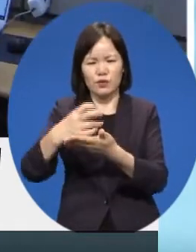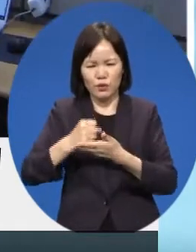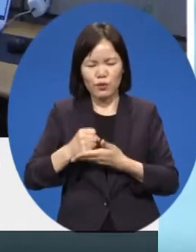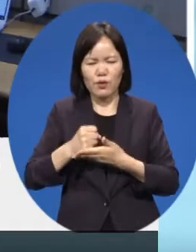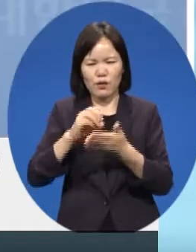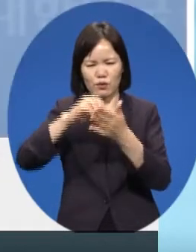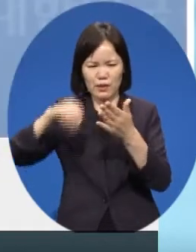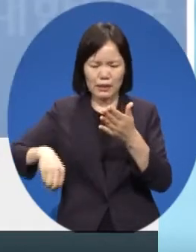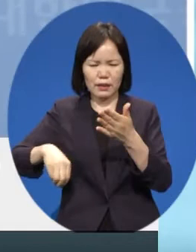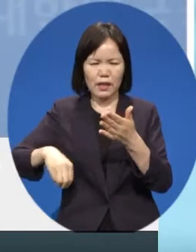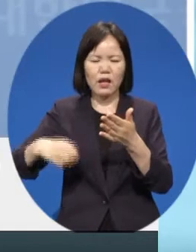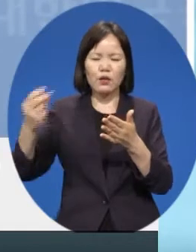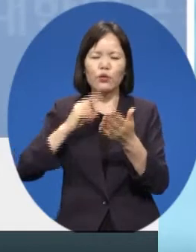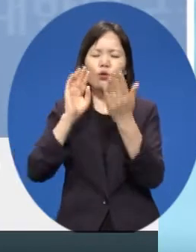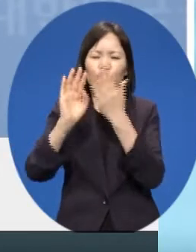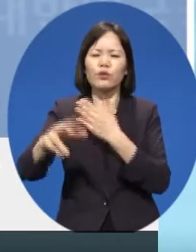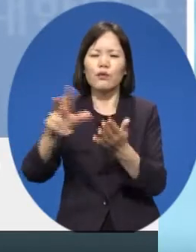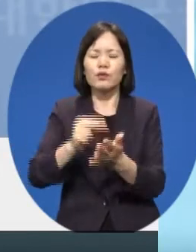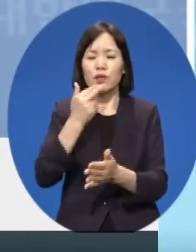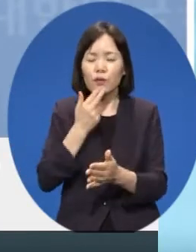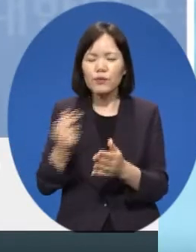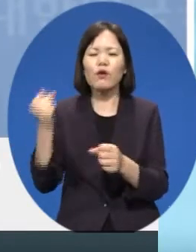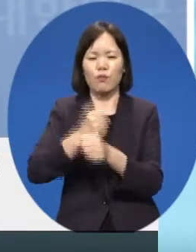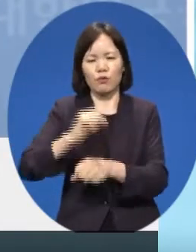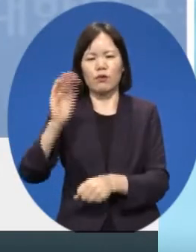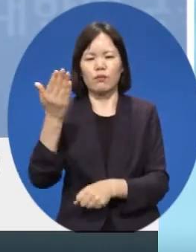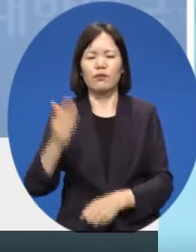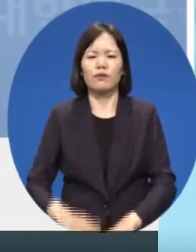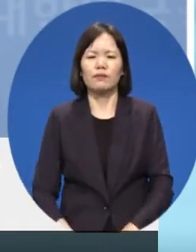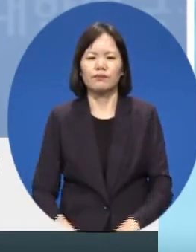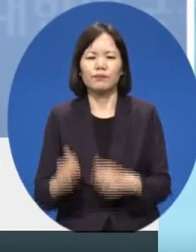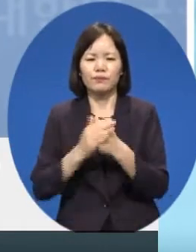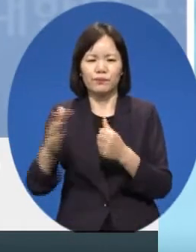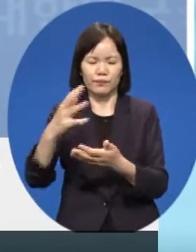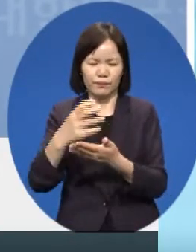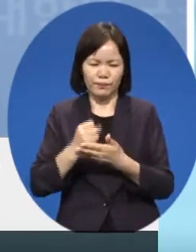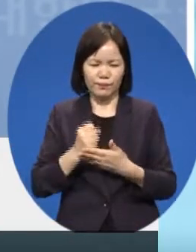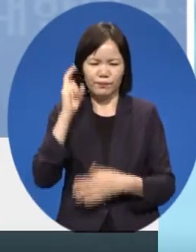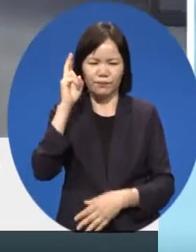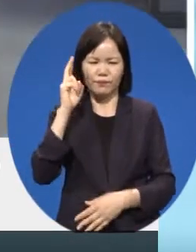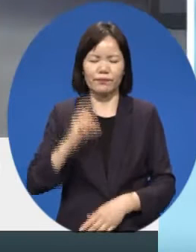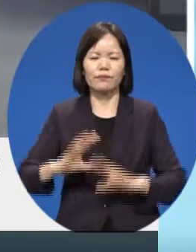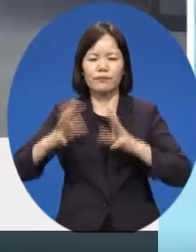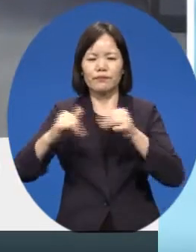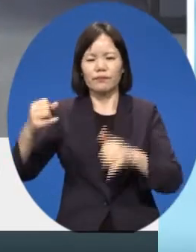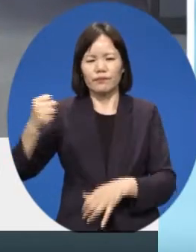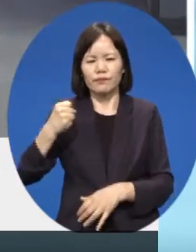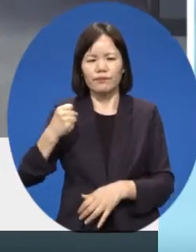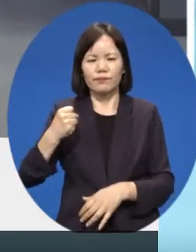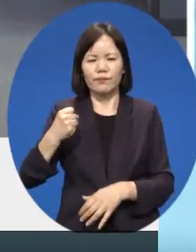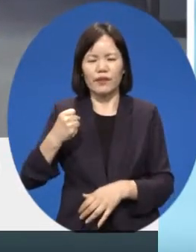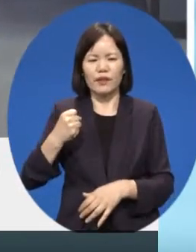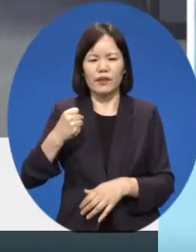그리고 나서 문제없음 다시 들어오면 되는 거잖아요 곡 땅을 그래서는 수용 할 거라고 개인적으로 생각을 하고요 국민의힘 같은 경우의 장점은 화살